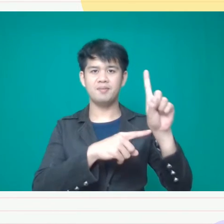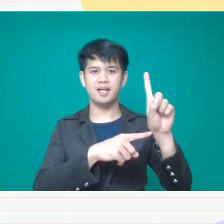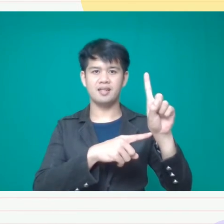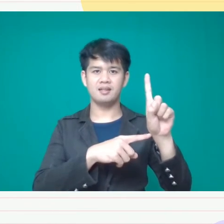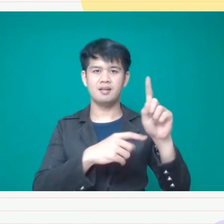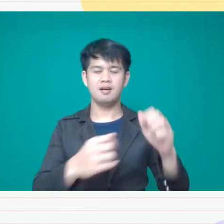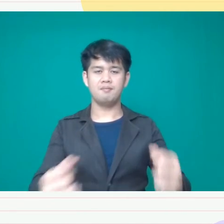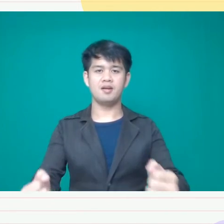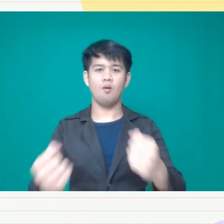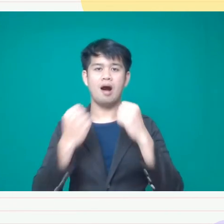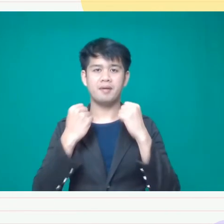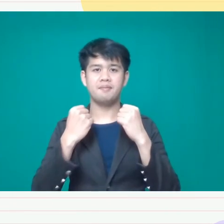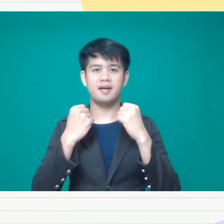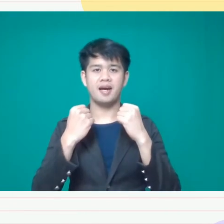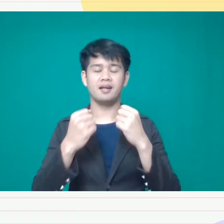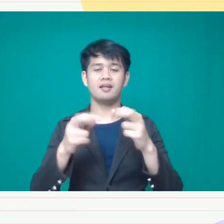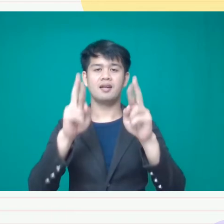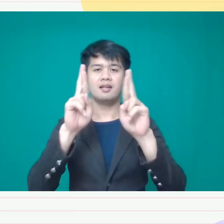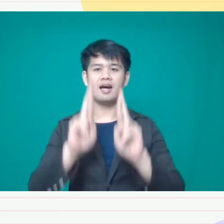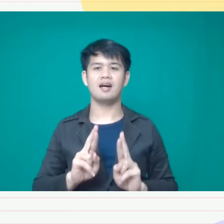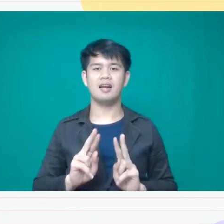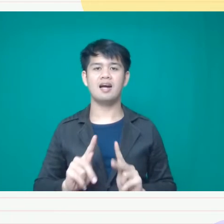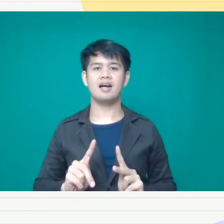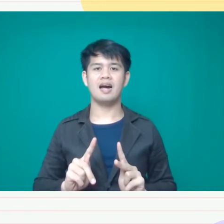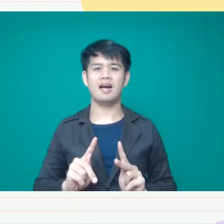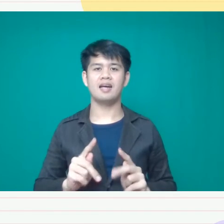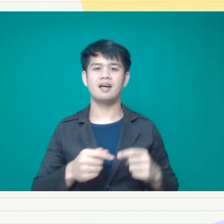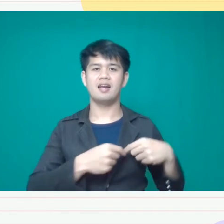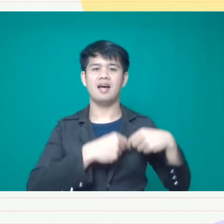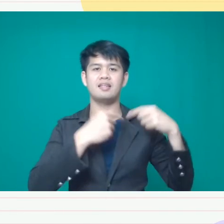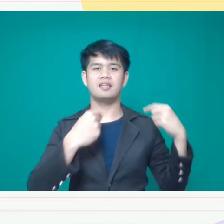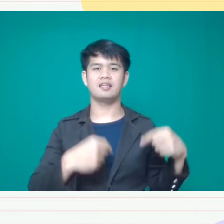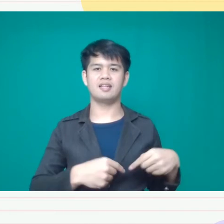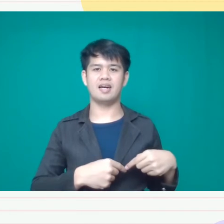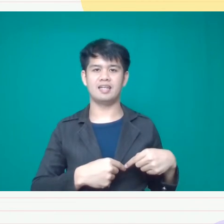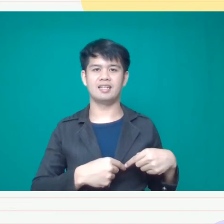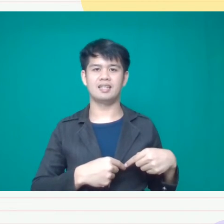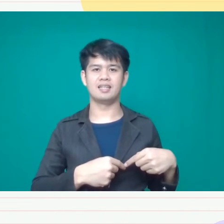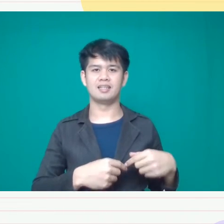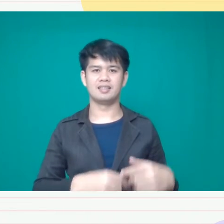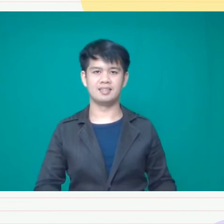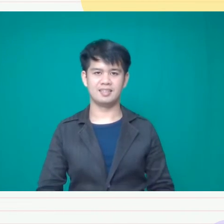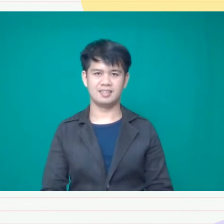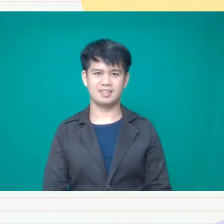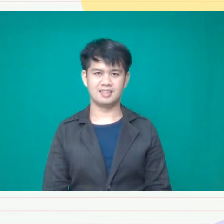ข้อ11มีความเข้มแข็งทั้งร่างกายและจิตใ